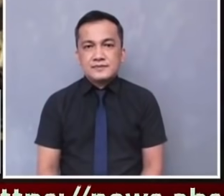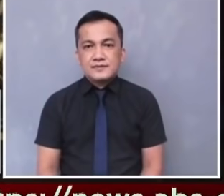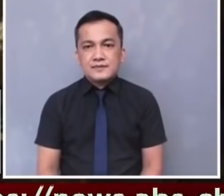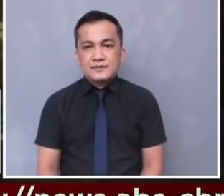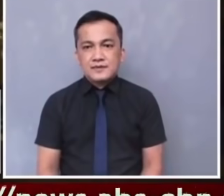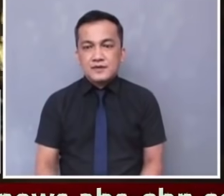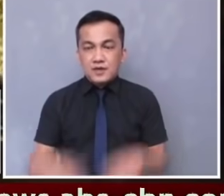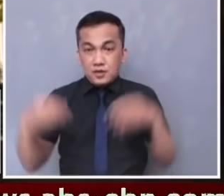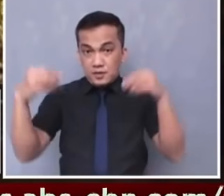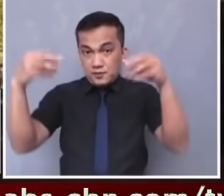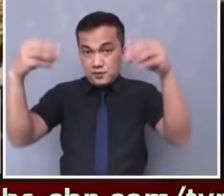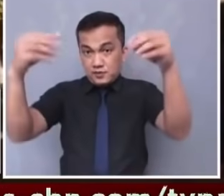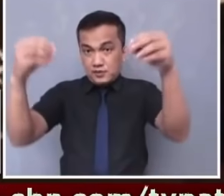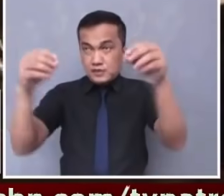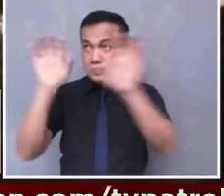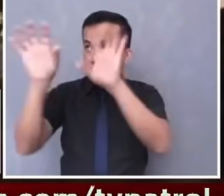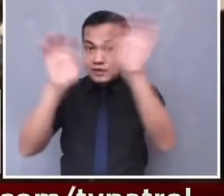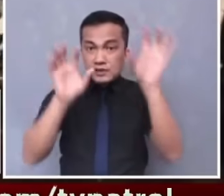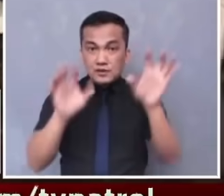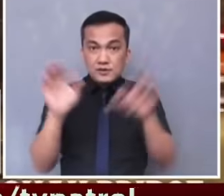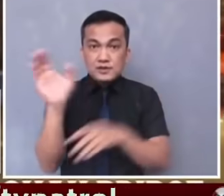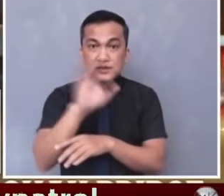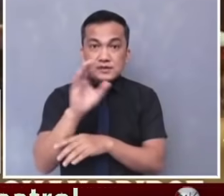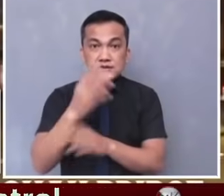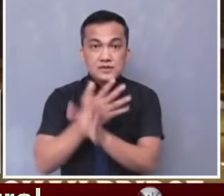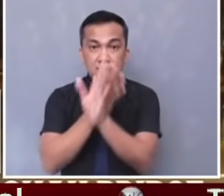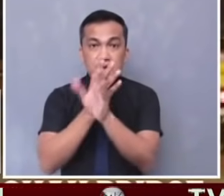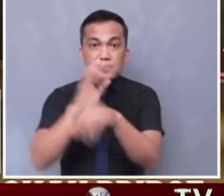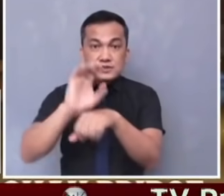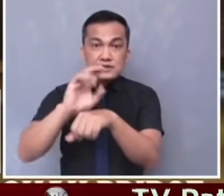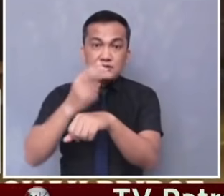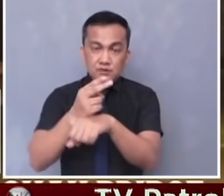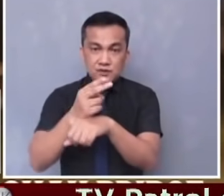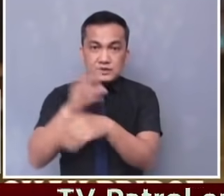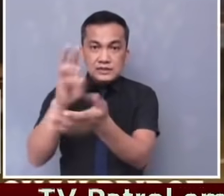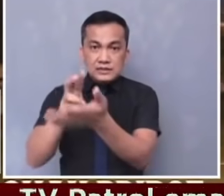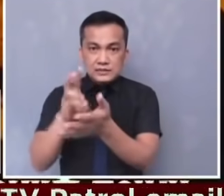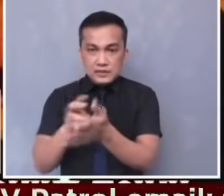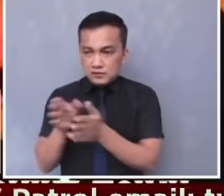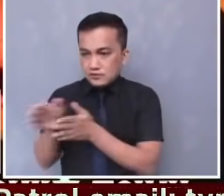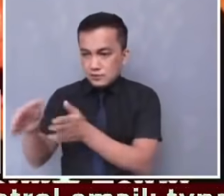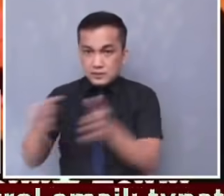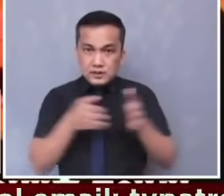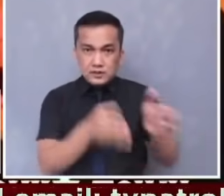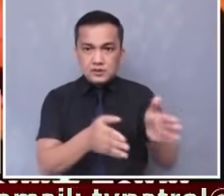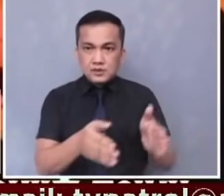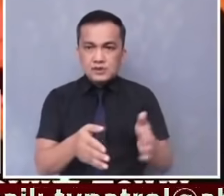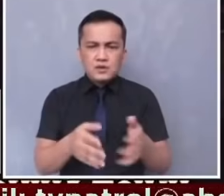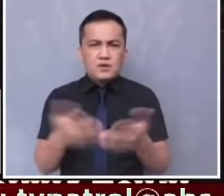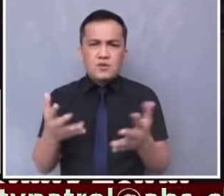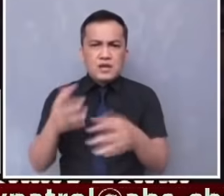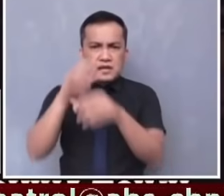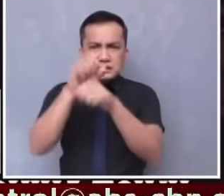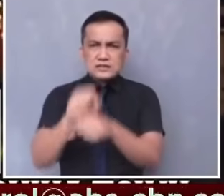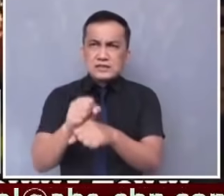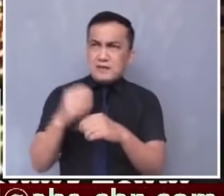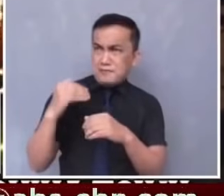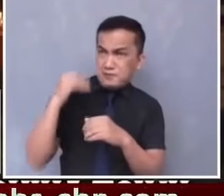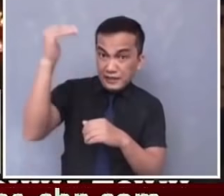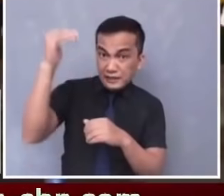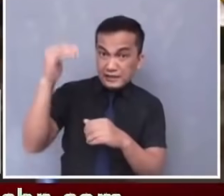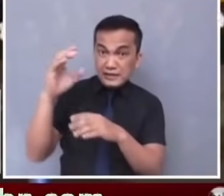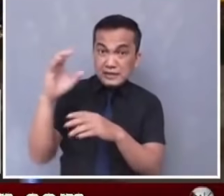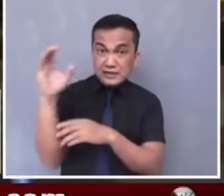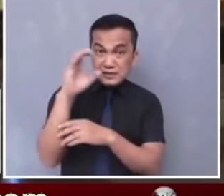Pinailawan na ang mga dekorasyong pampasko sa Davao City Hall compound at sa mga kalsada. Wala ang nakasanayang higanteng Christmas tree, lalo't nais ng